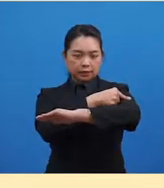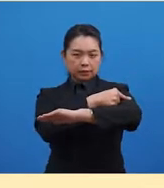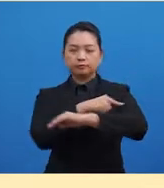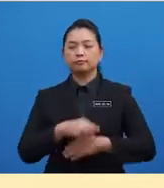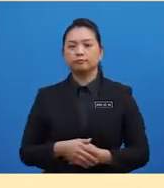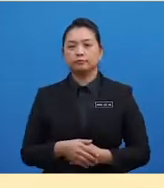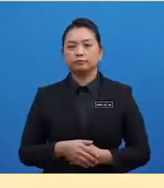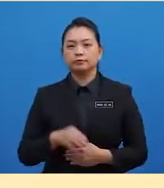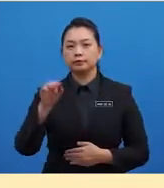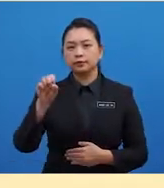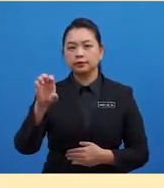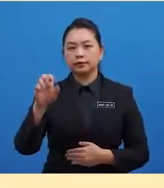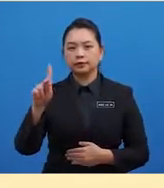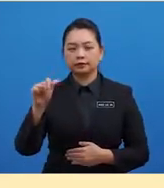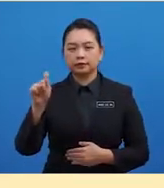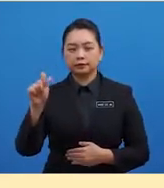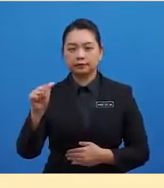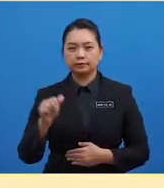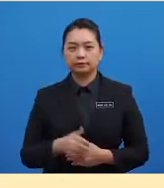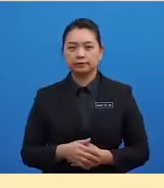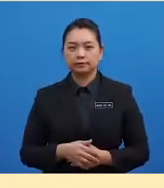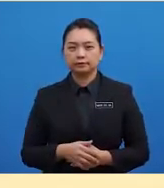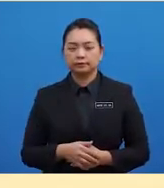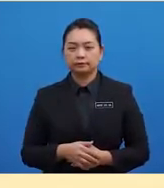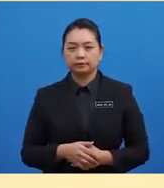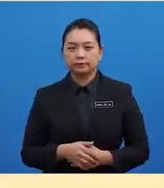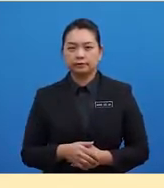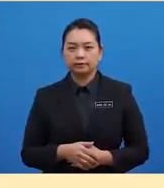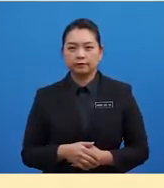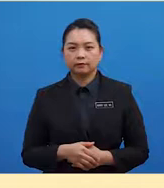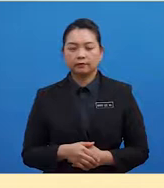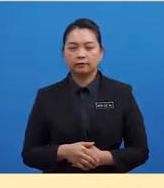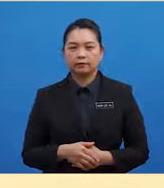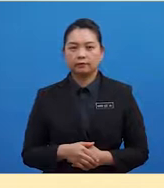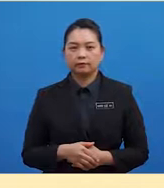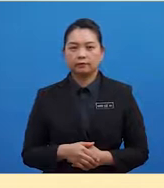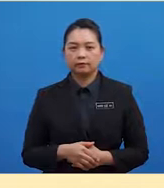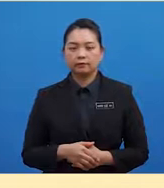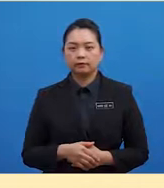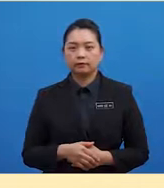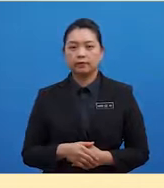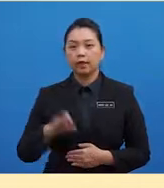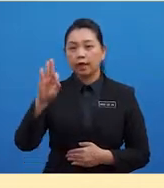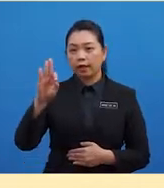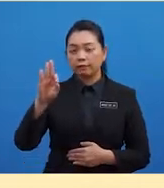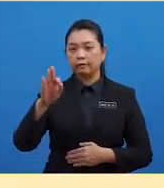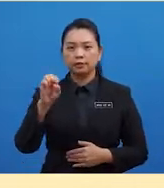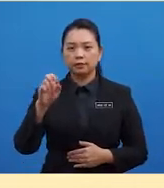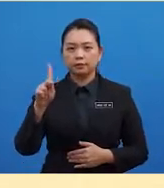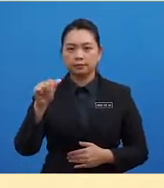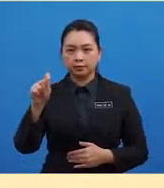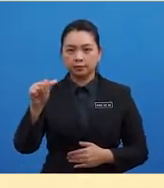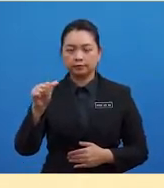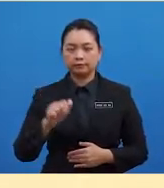Seterusnya, gambar F yang mempunyai sisi lurus yang tidak sama panjang. Jadi, ia dikategorikan di bawah poligon tidak